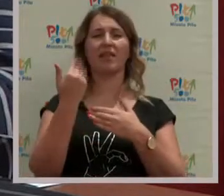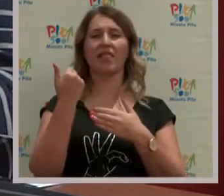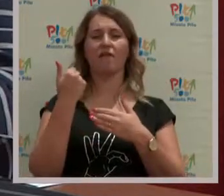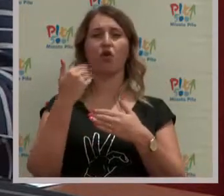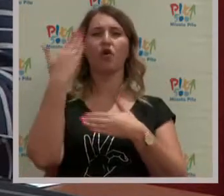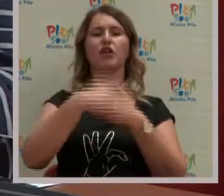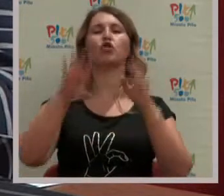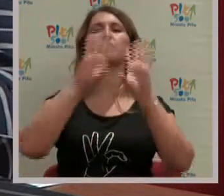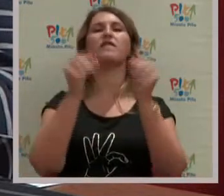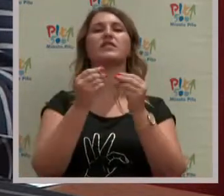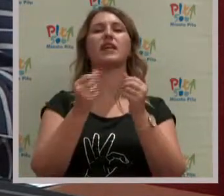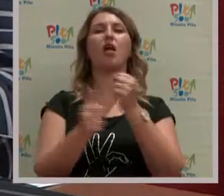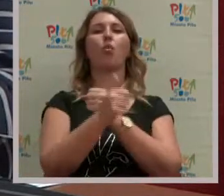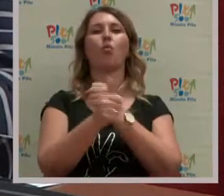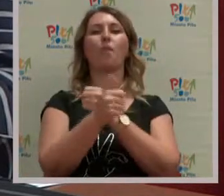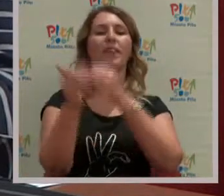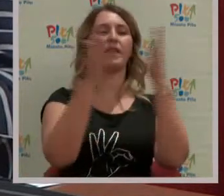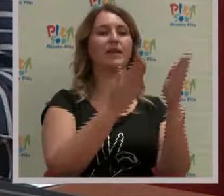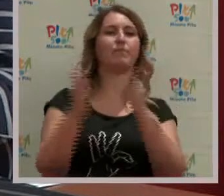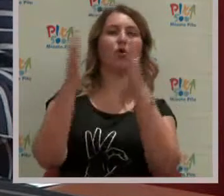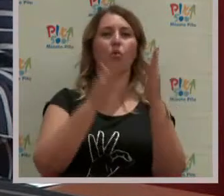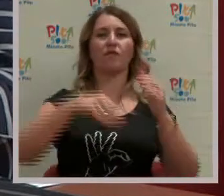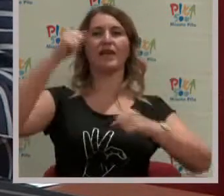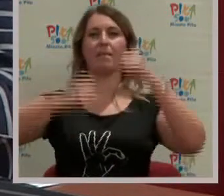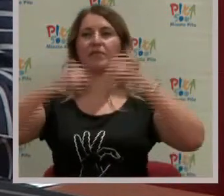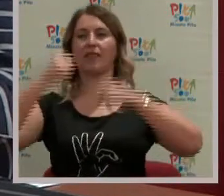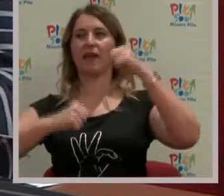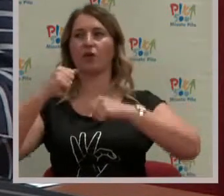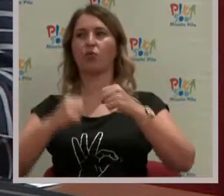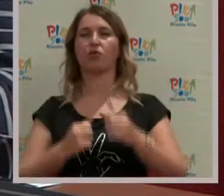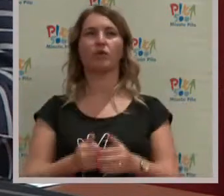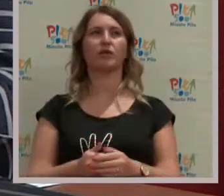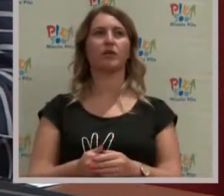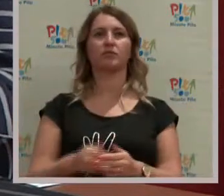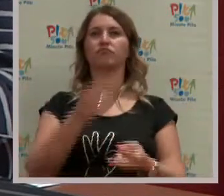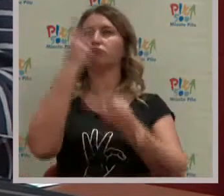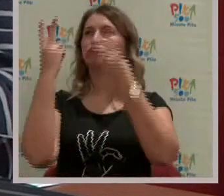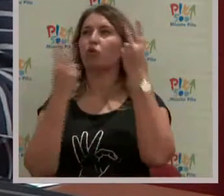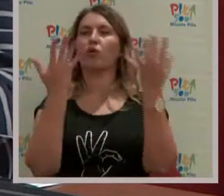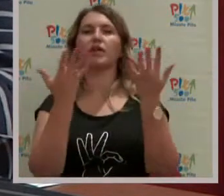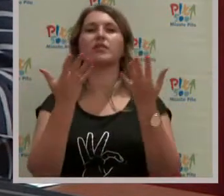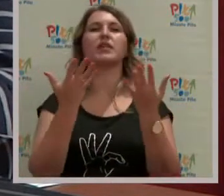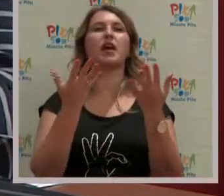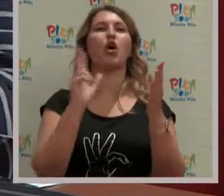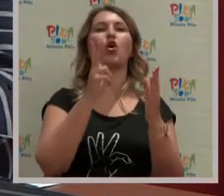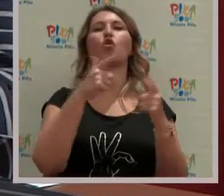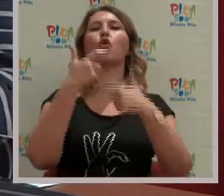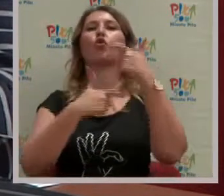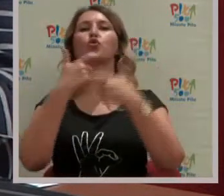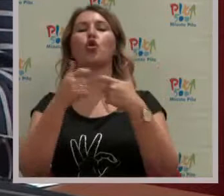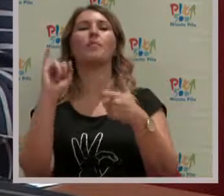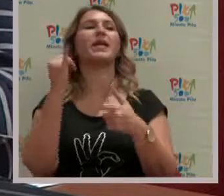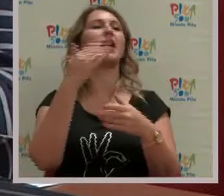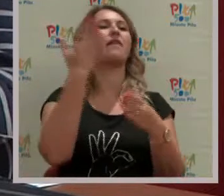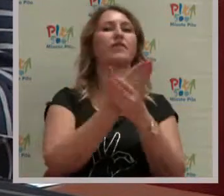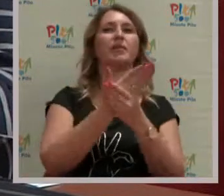procedury związane z przygotowaniem przetargu uzyskaniem wyłonieniem wykonawcy przesuną